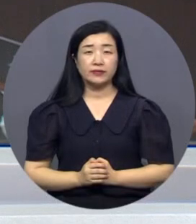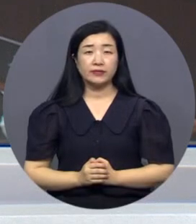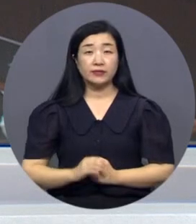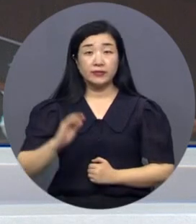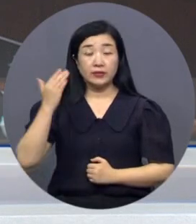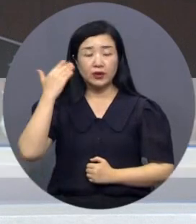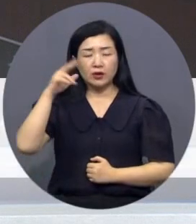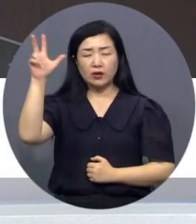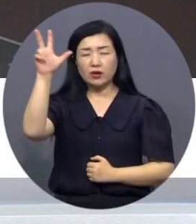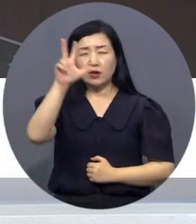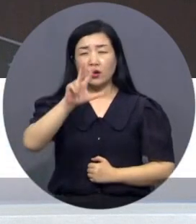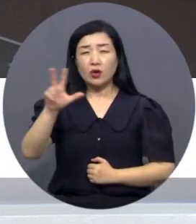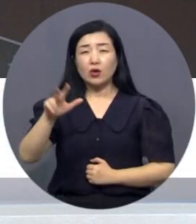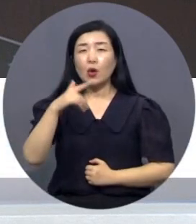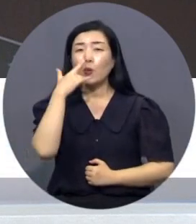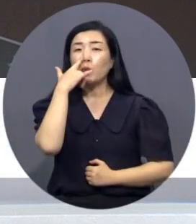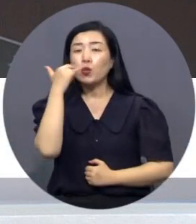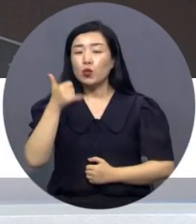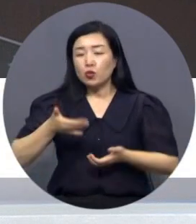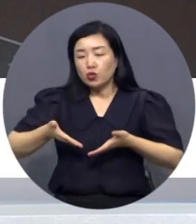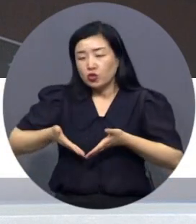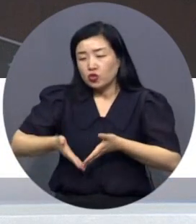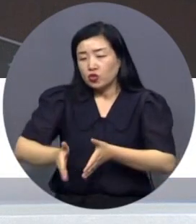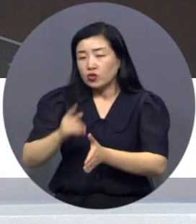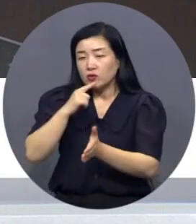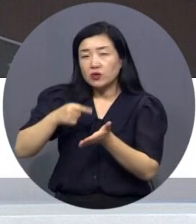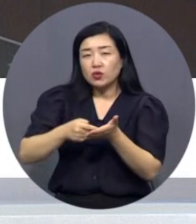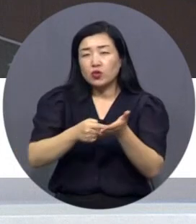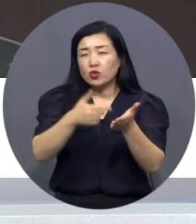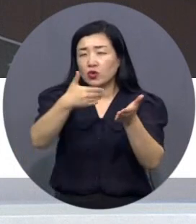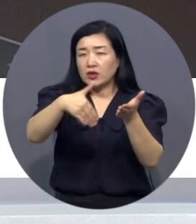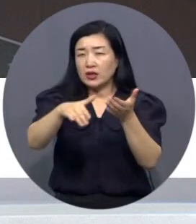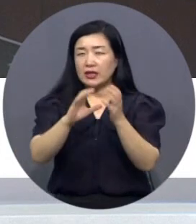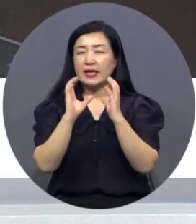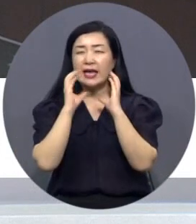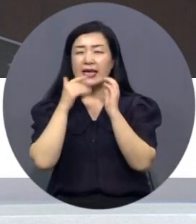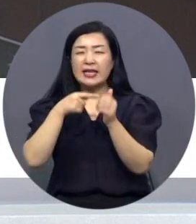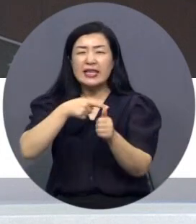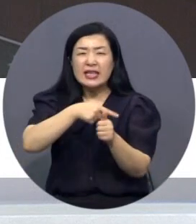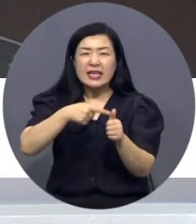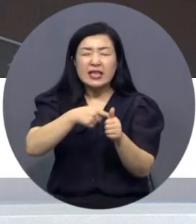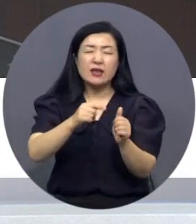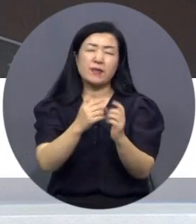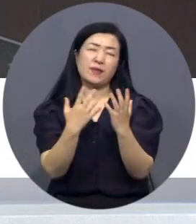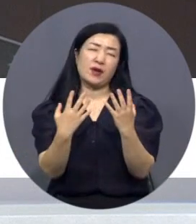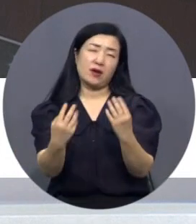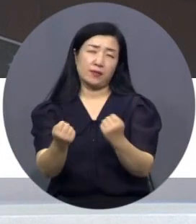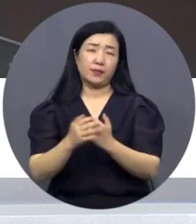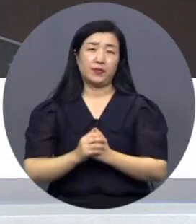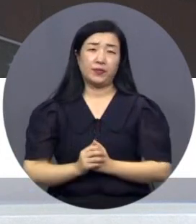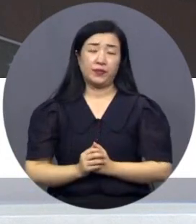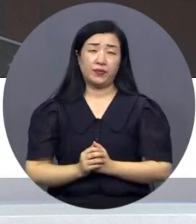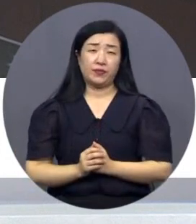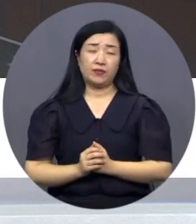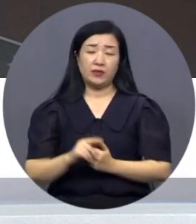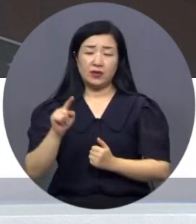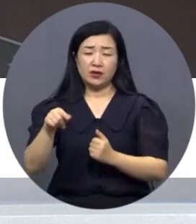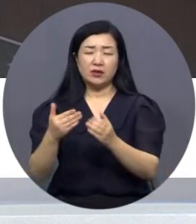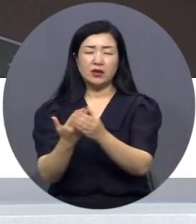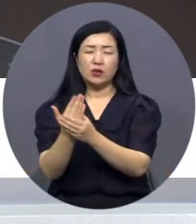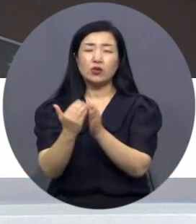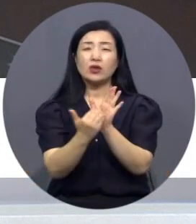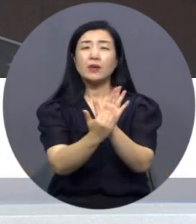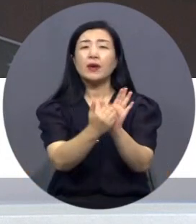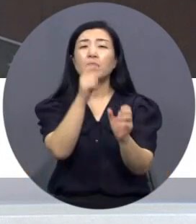최근 전국적으로 부모가 출생신고를 하지 않은 영아를 살해하는 사건이 잇따르고 있는데요. 이 같은 사건을